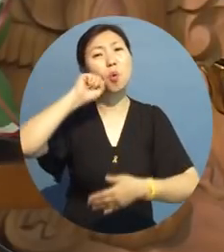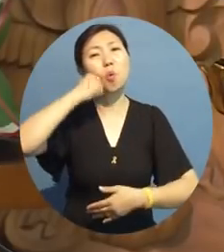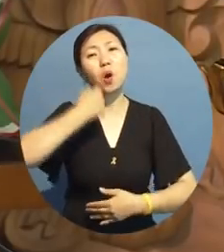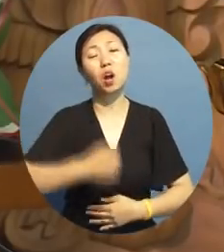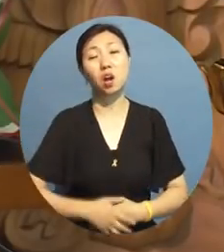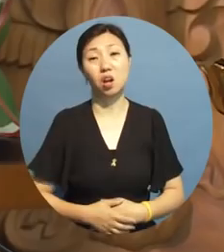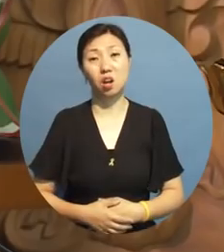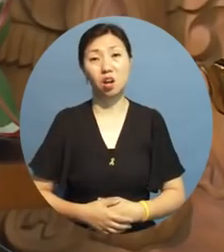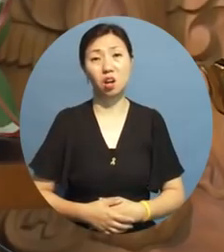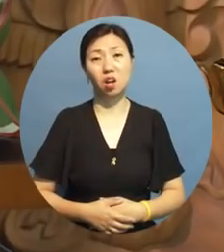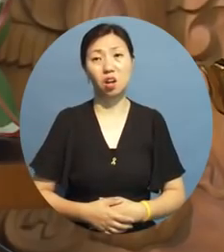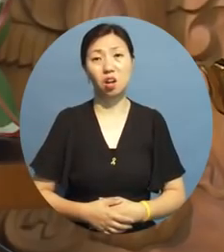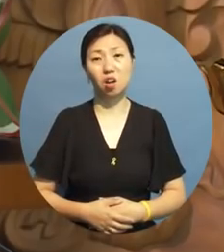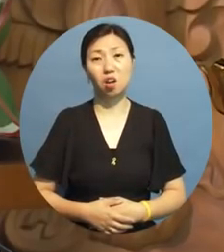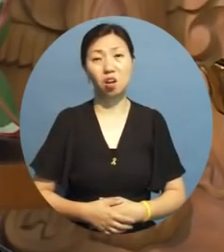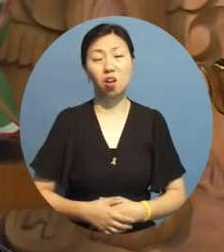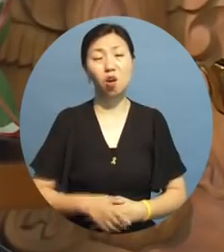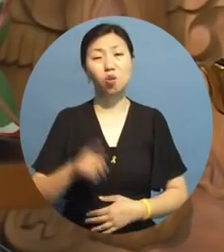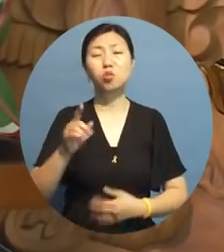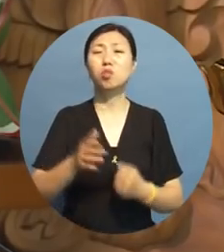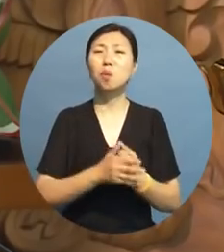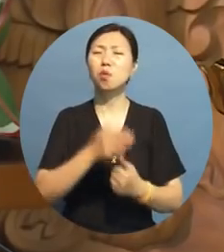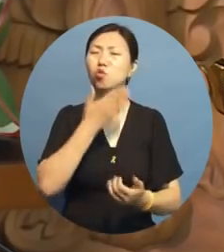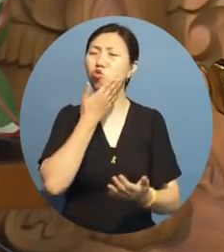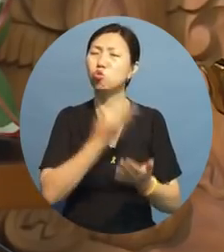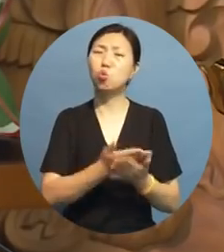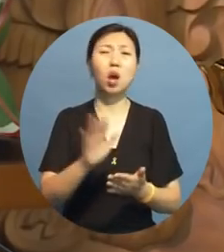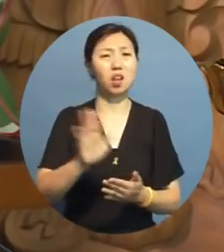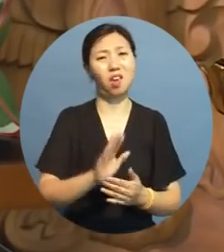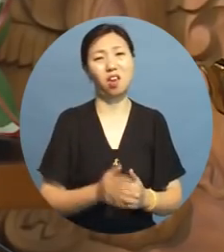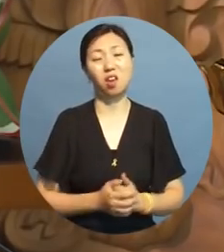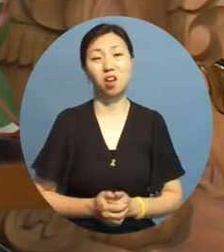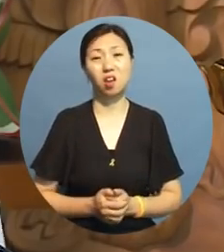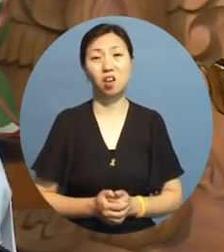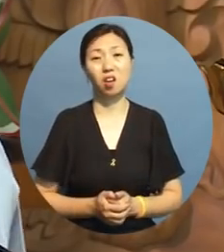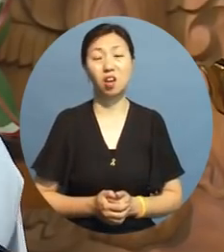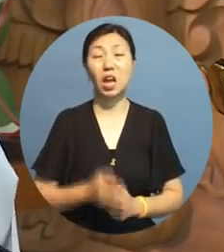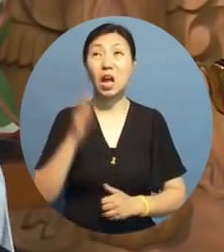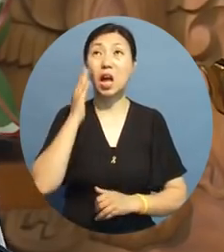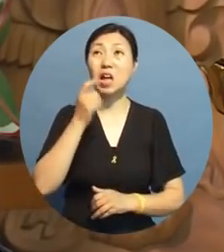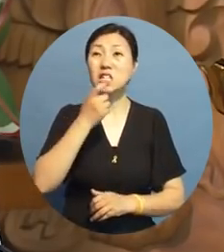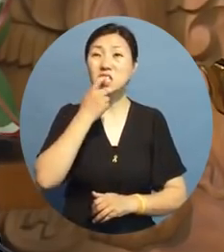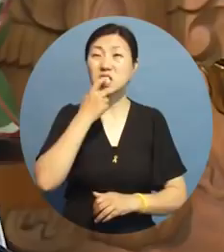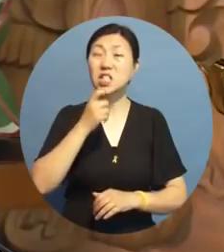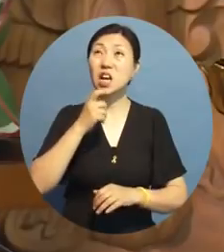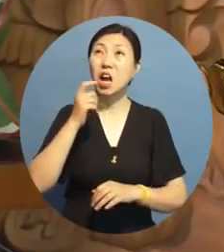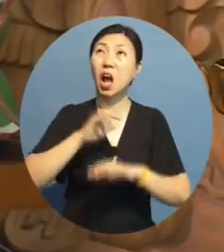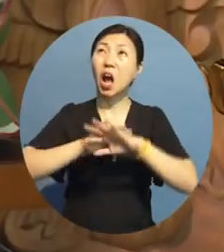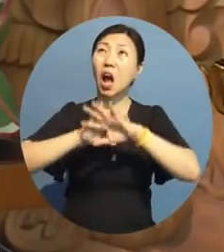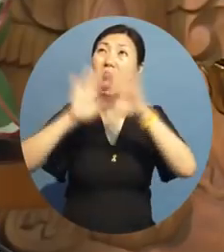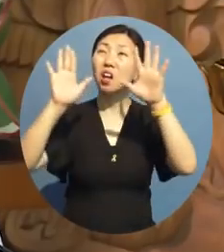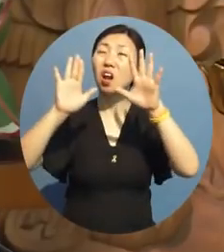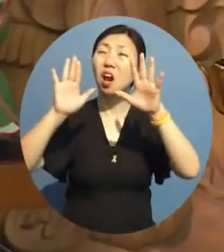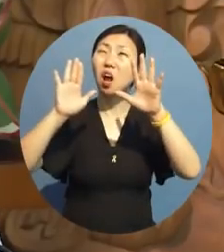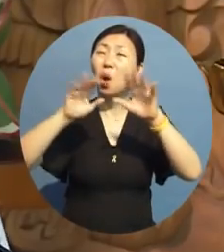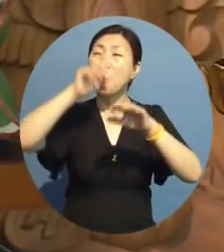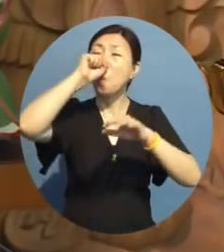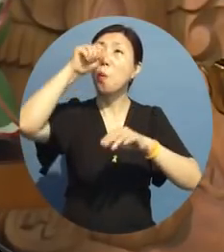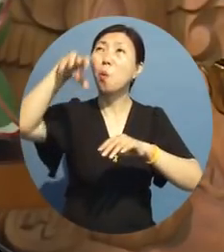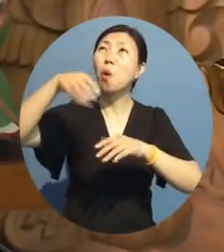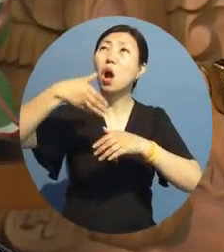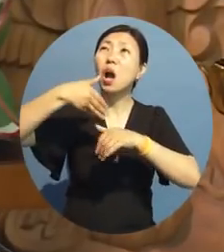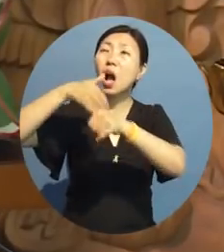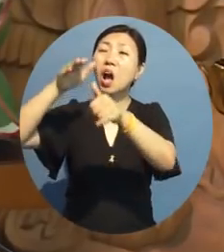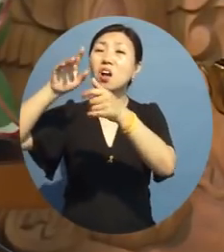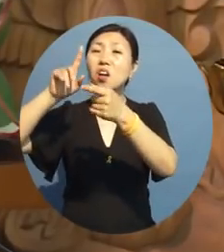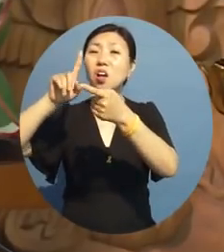아니야. 그래서 그건 나는 그건 별로 중요 안 한다고 생각한다. 내가 천국 갈 짓을 어떻게 하면 천국 가느냐 해서 그걸 하는